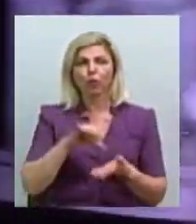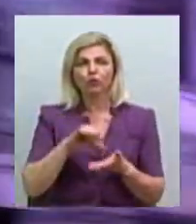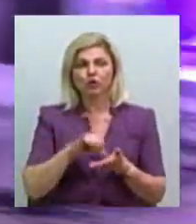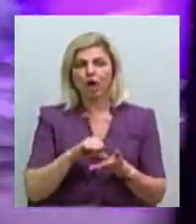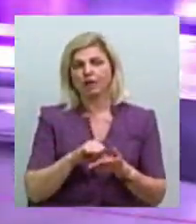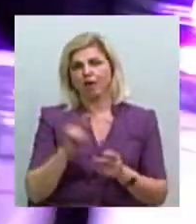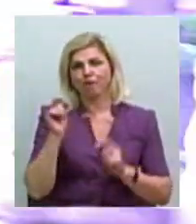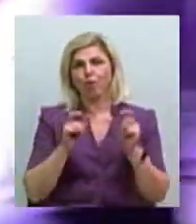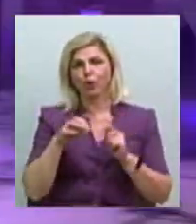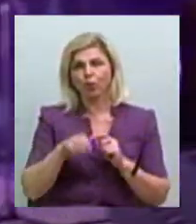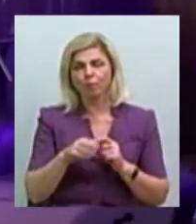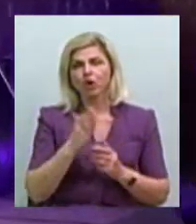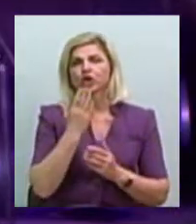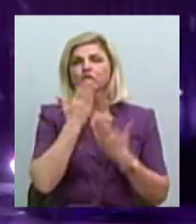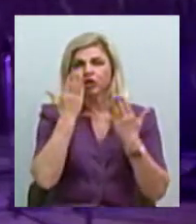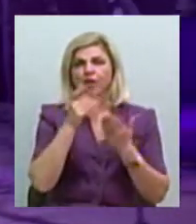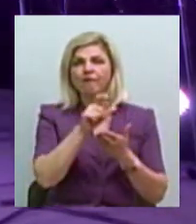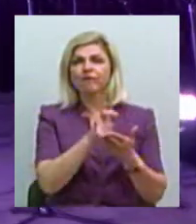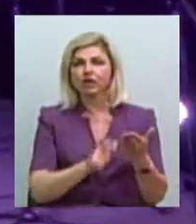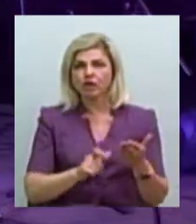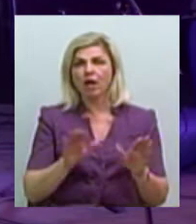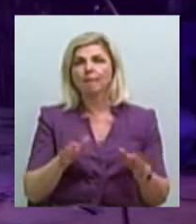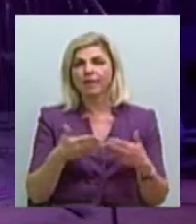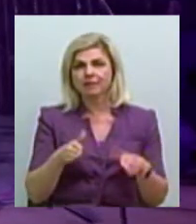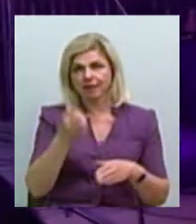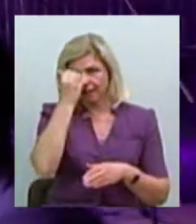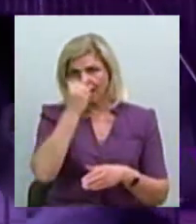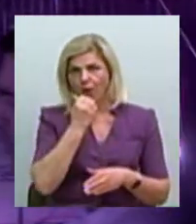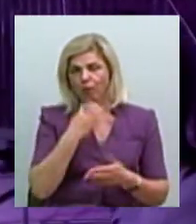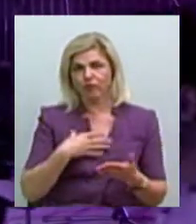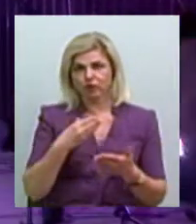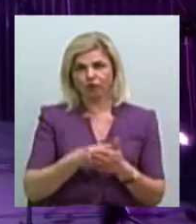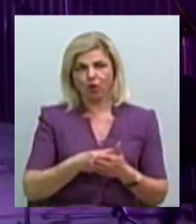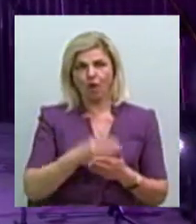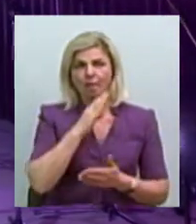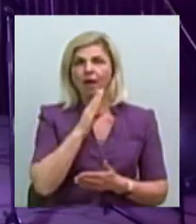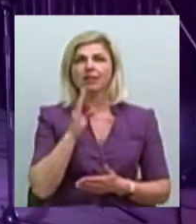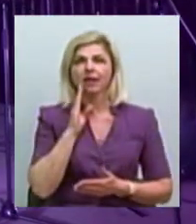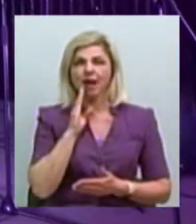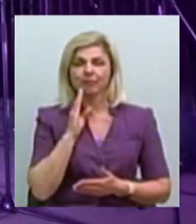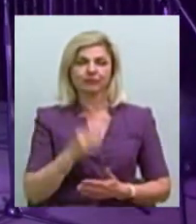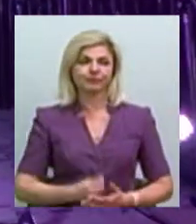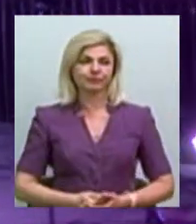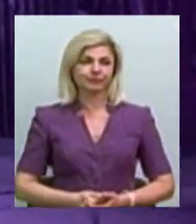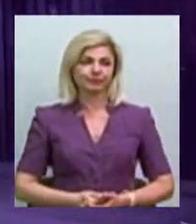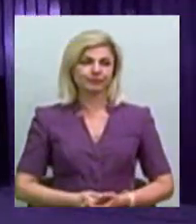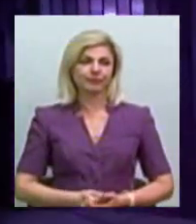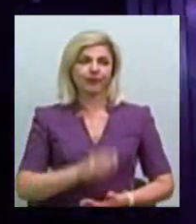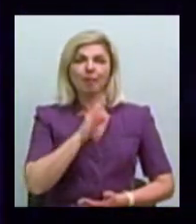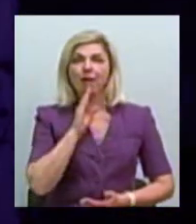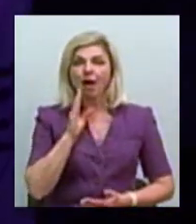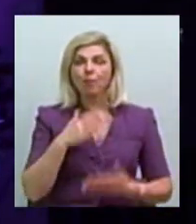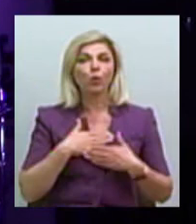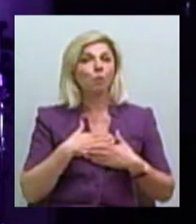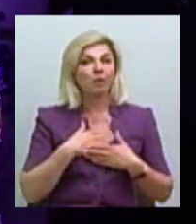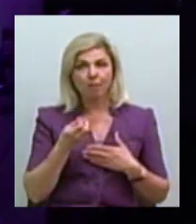читали власні вірші, співали пісень і дякували своїм матерям. Мамочка, любима, спасибо тобі взагалі